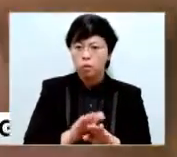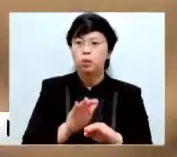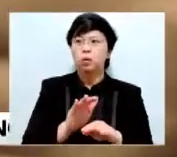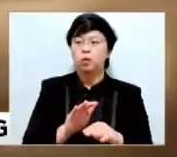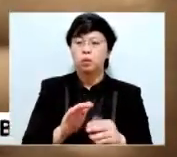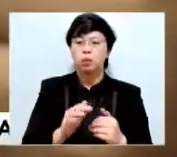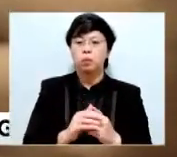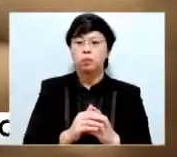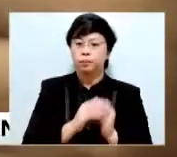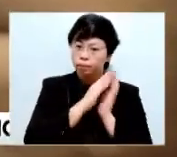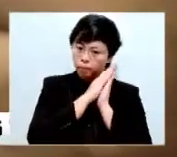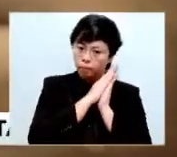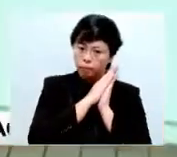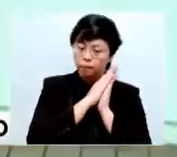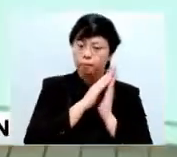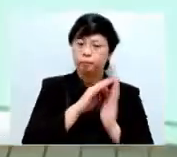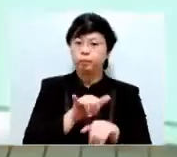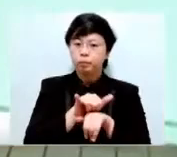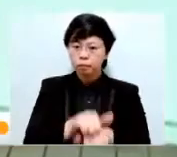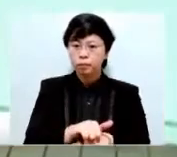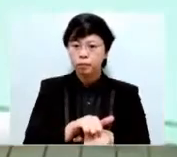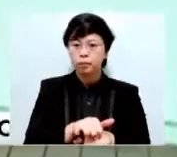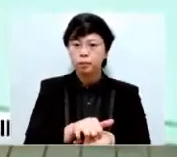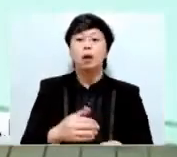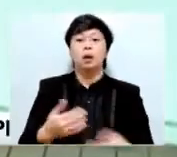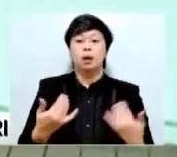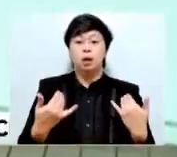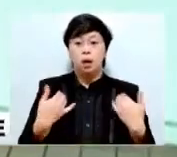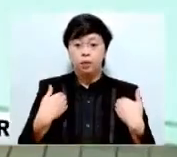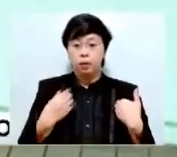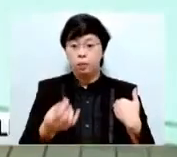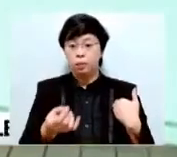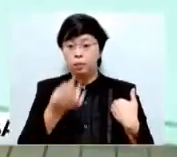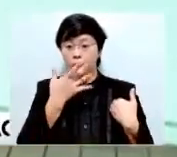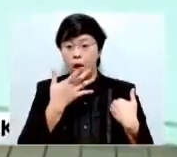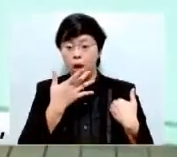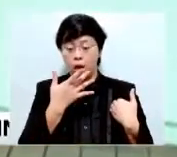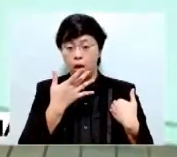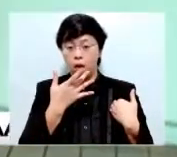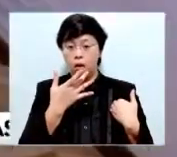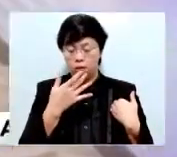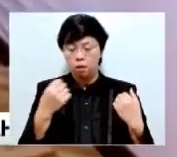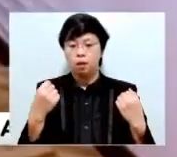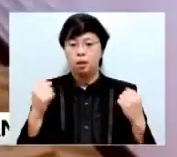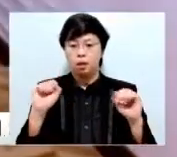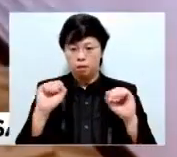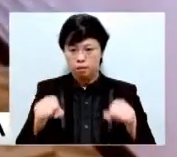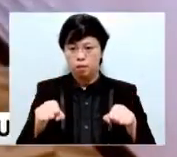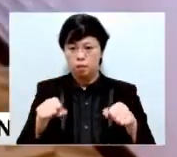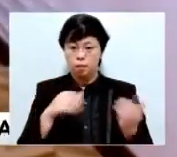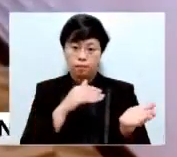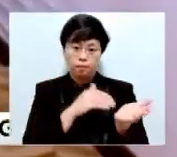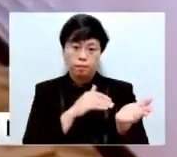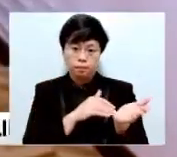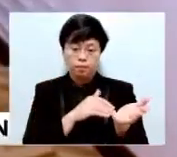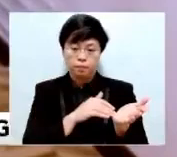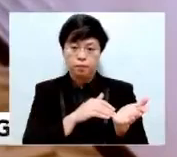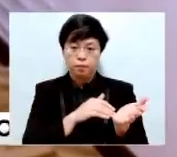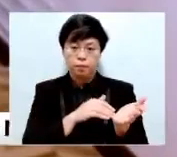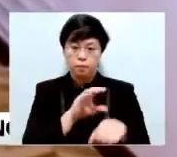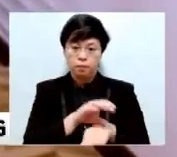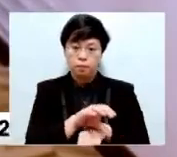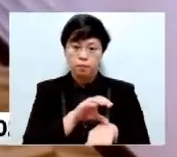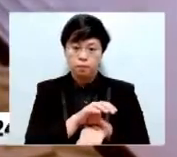iyan uubra ay mayroong mga sleeping pills din na maaaring ireseta ng sumuri sa inyong espesyalista. Sleep well mga kapatid, para sa mga gusto